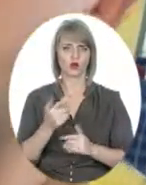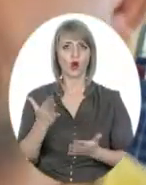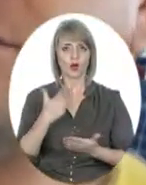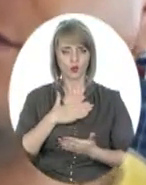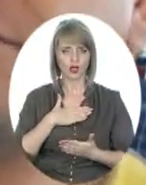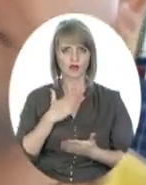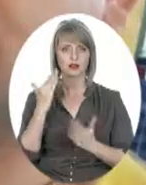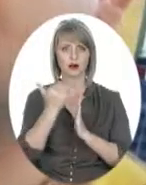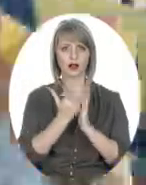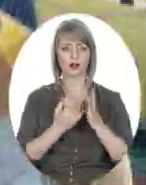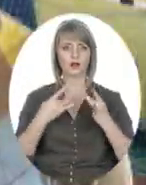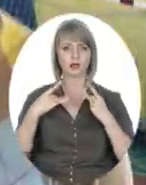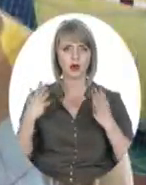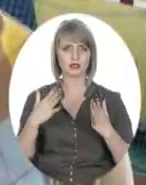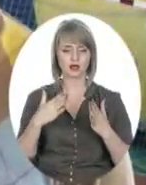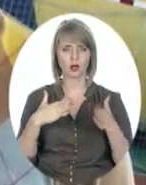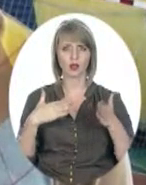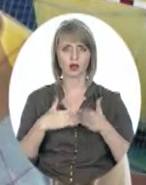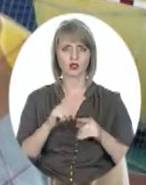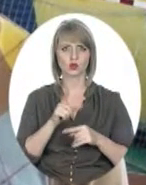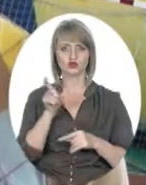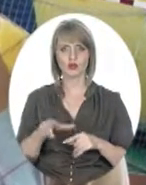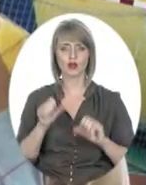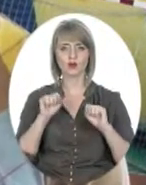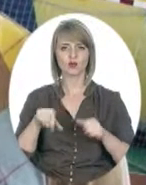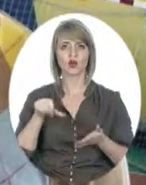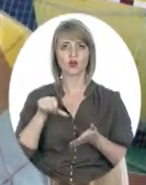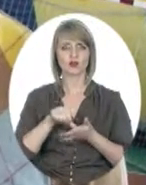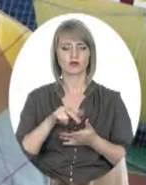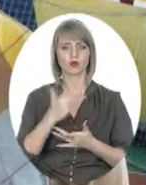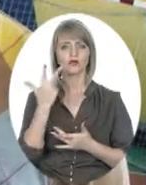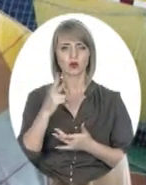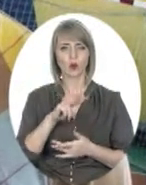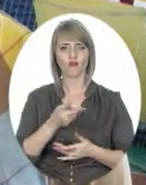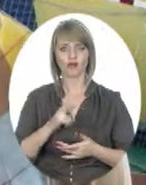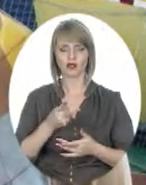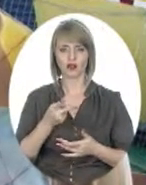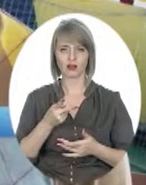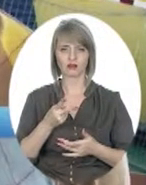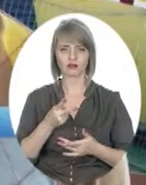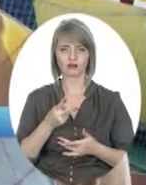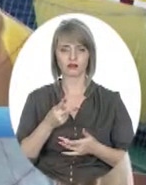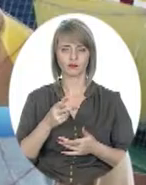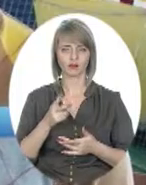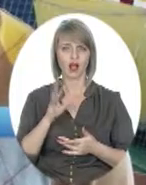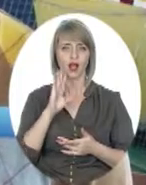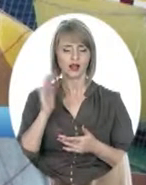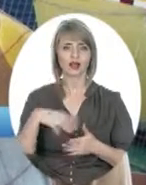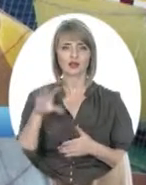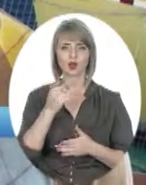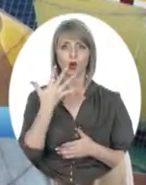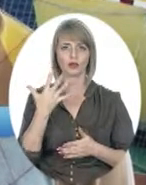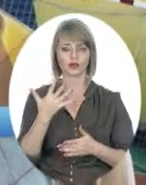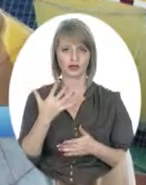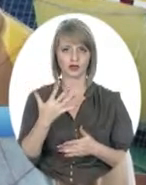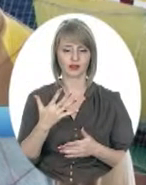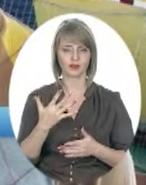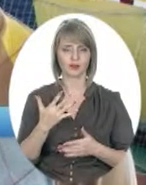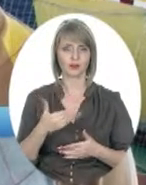Ну, пойдет. Вот смотри, по результатам пошло утроение, да, 39. Здесь десяточка и восьмерка. Что